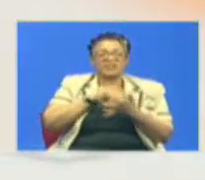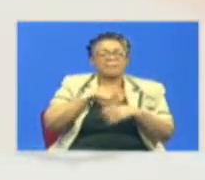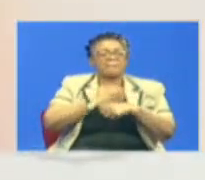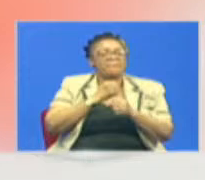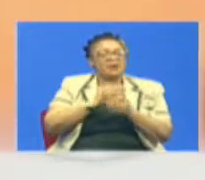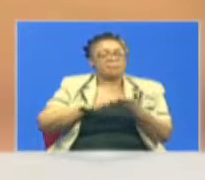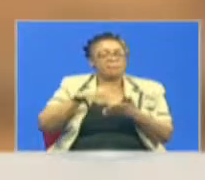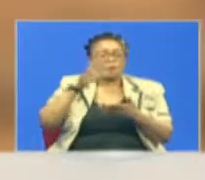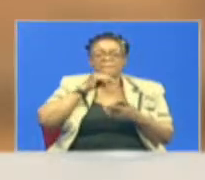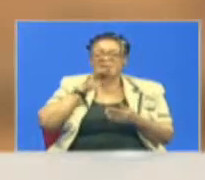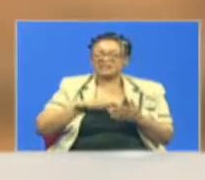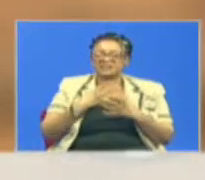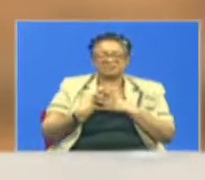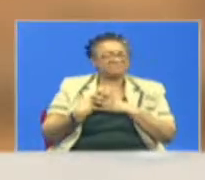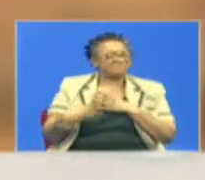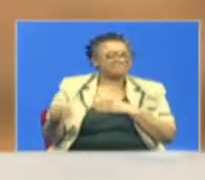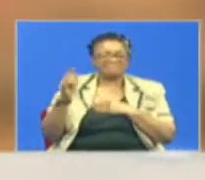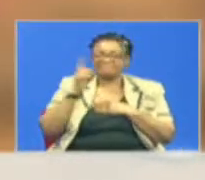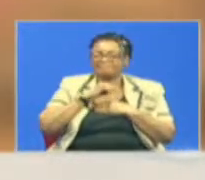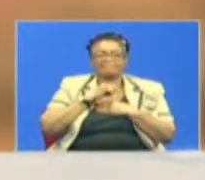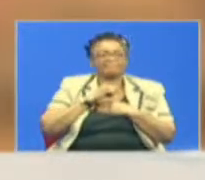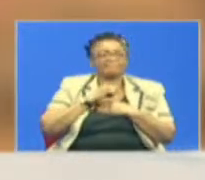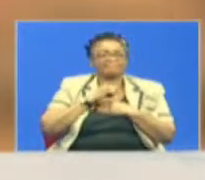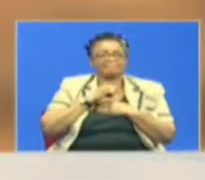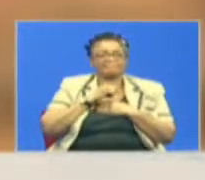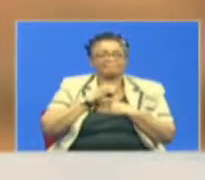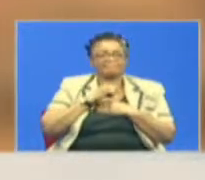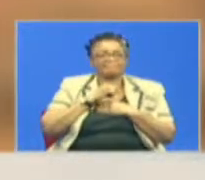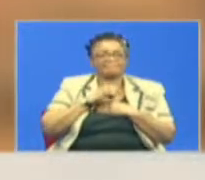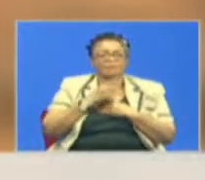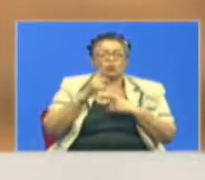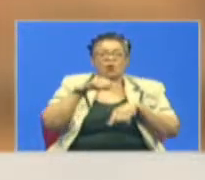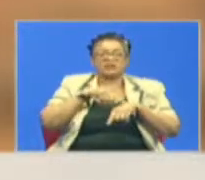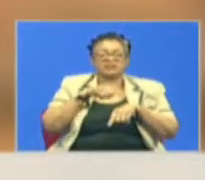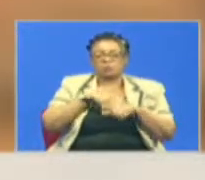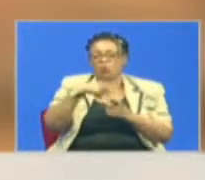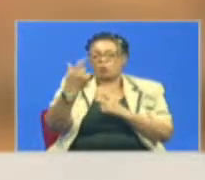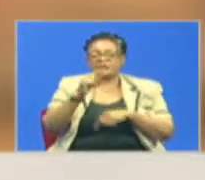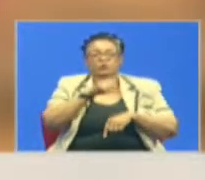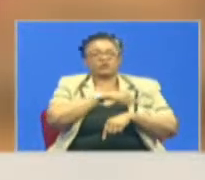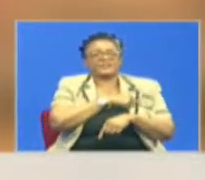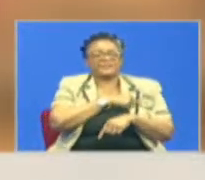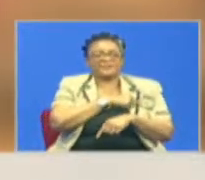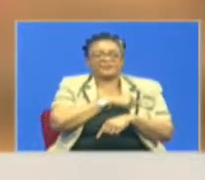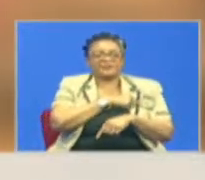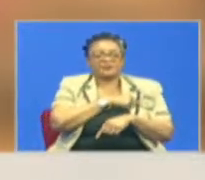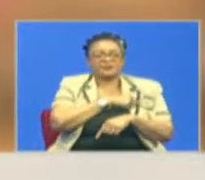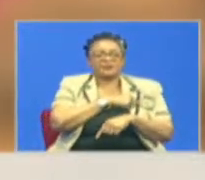wengi kufa moyo. Kwa chifu tulienda, kufika kwa chifu, chifu